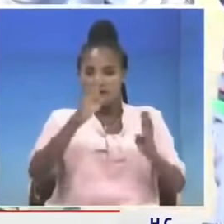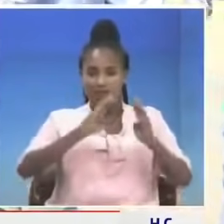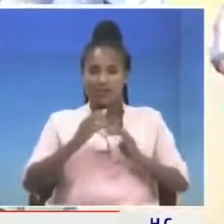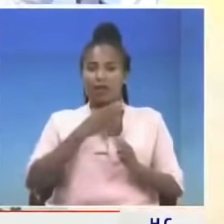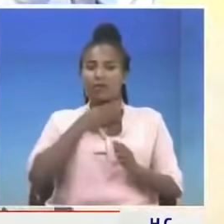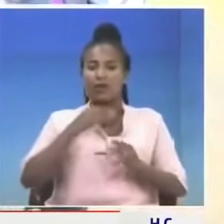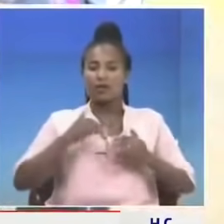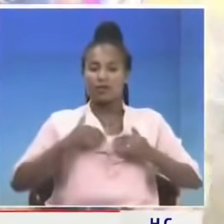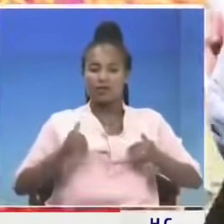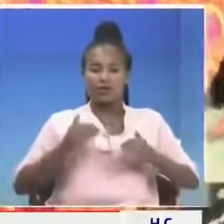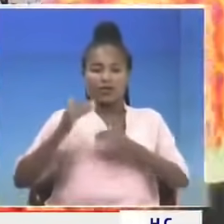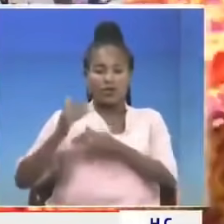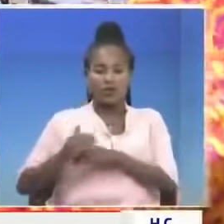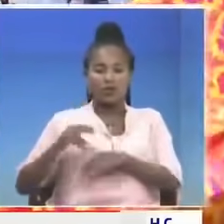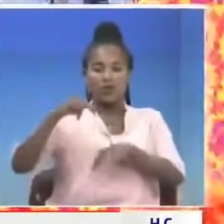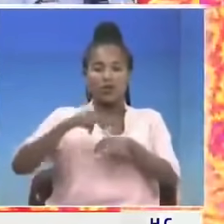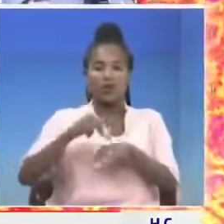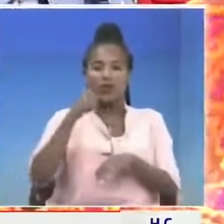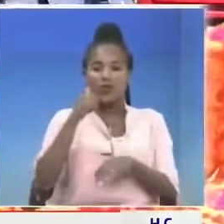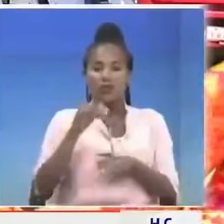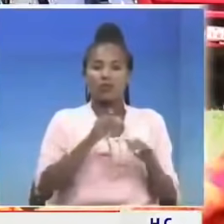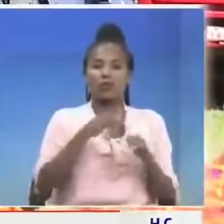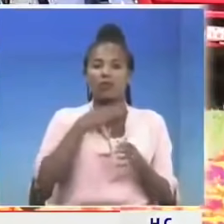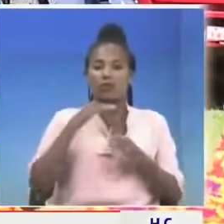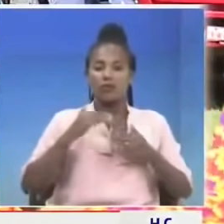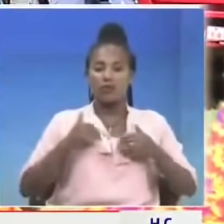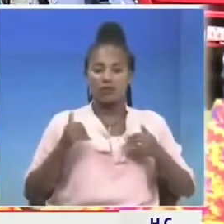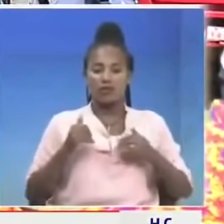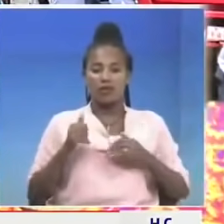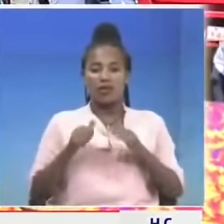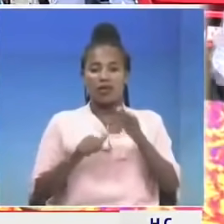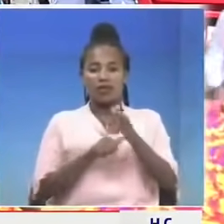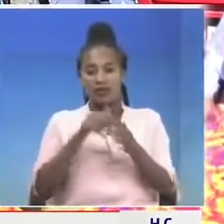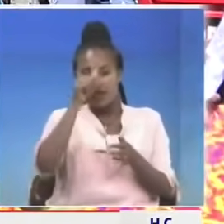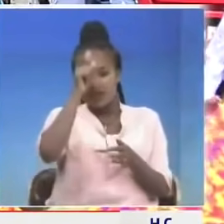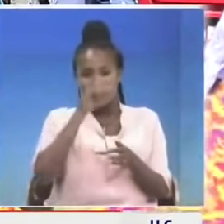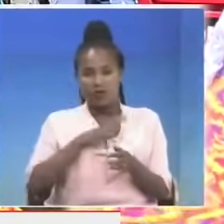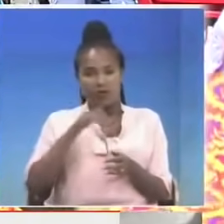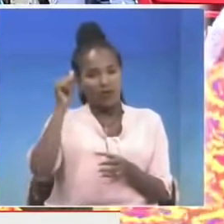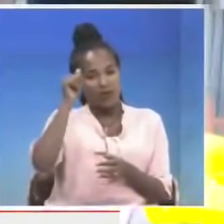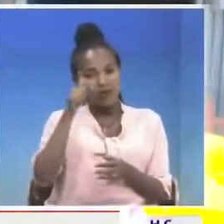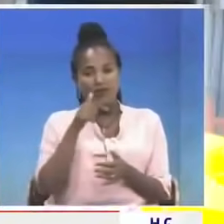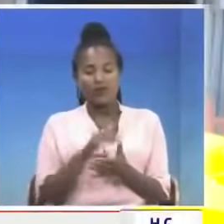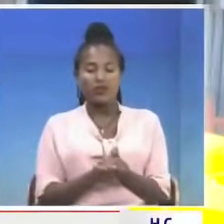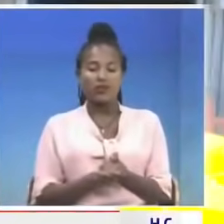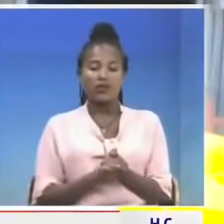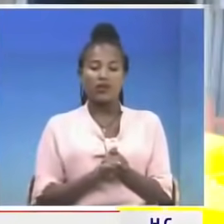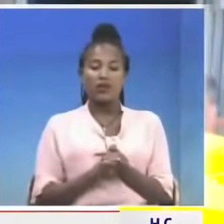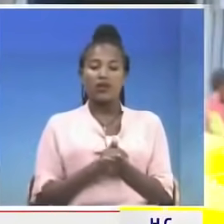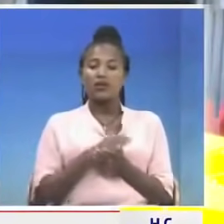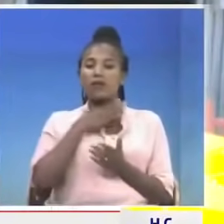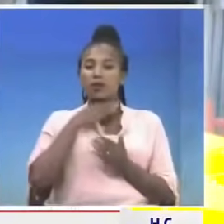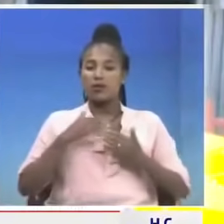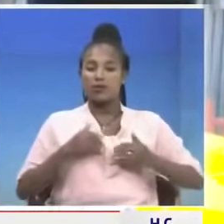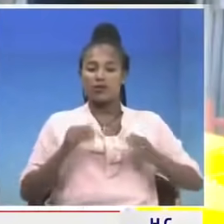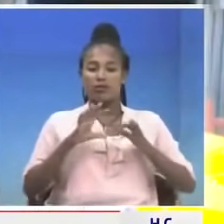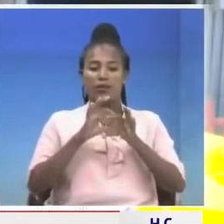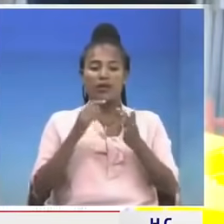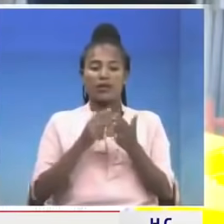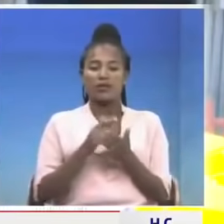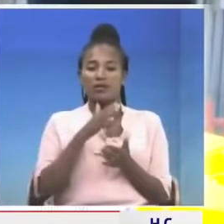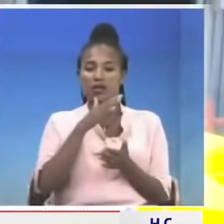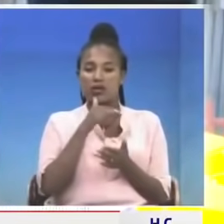የአማራ ወጣቶች ከጎናቸው ይቆማሉ የሚሉት ደግሞ የአማራ ወጣቶች ማህበር ሊቀመንበር አቶ አባይነህ ጌጡ ናቸው። የአማራ ወጣቶች ማህበር ከእነዚህ